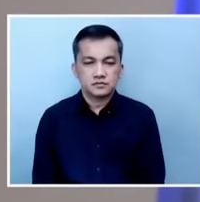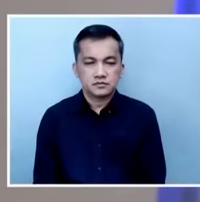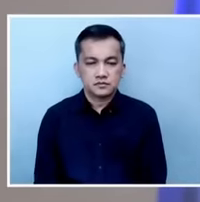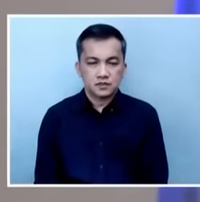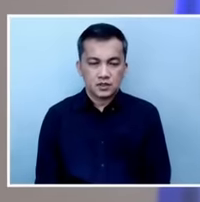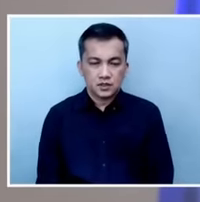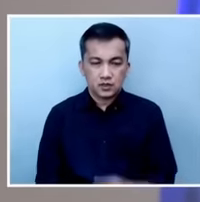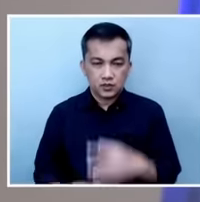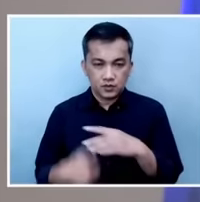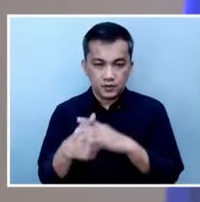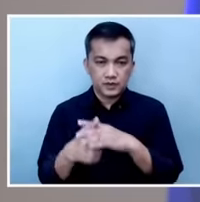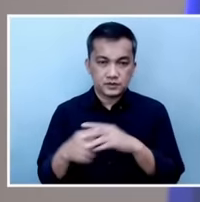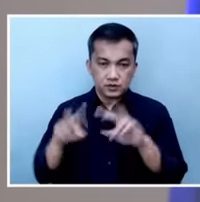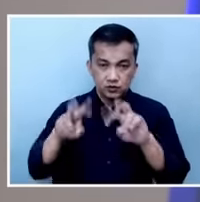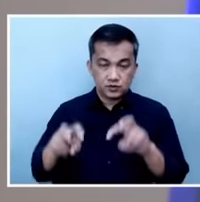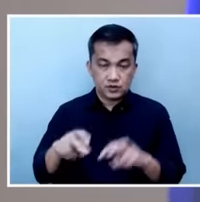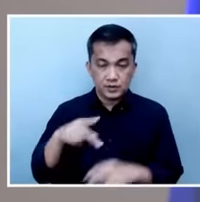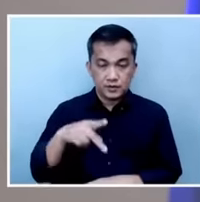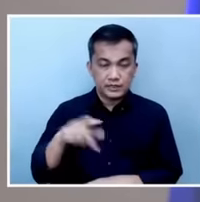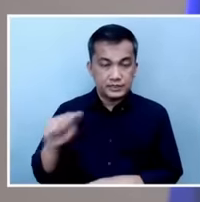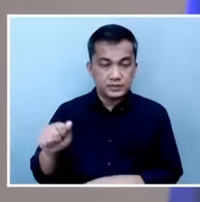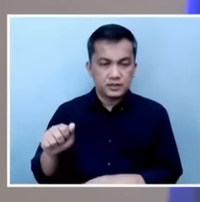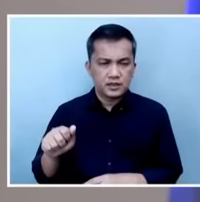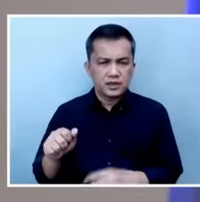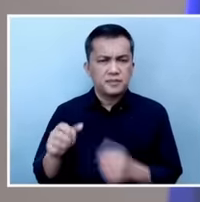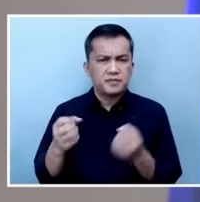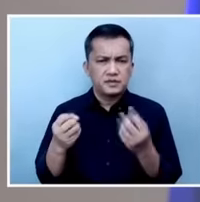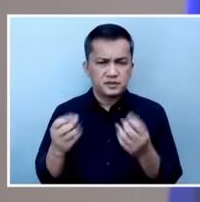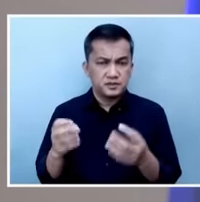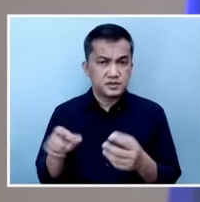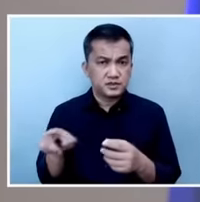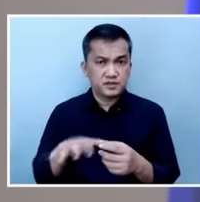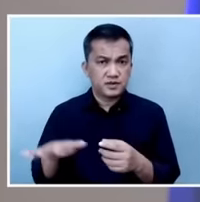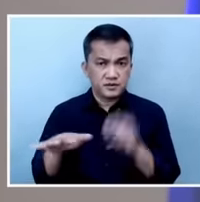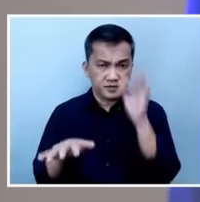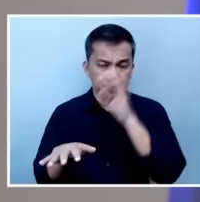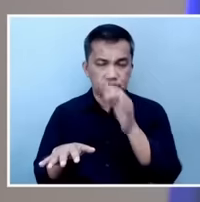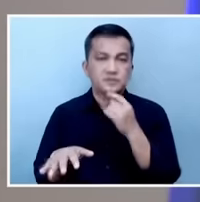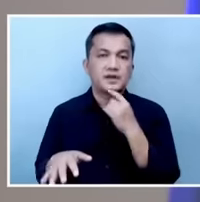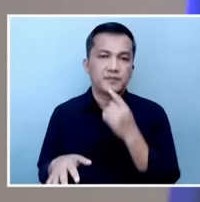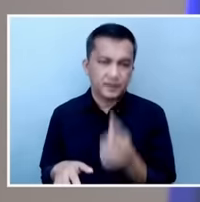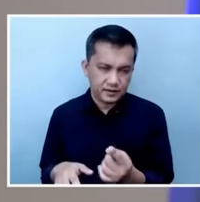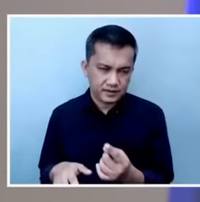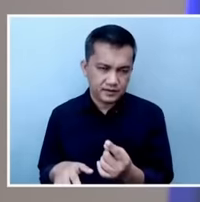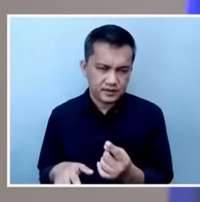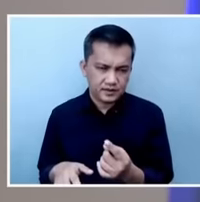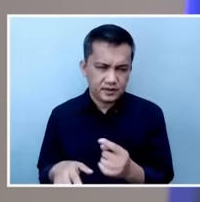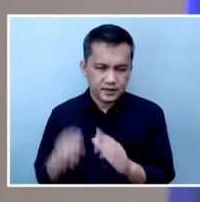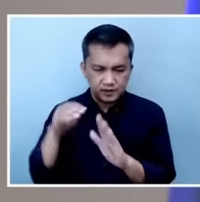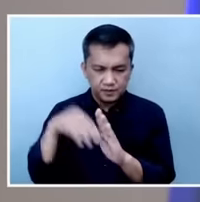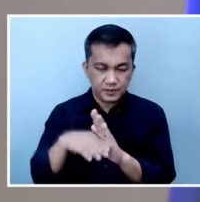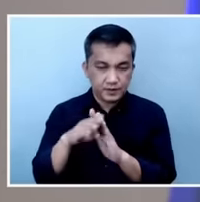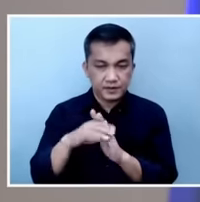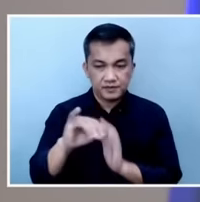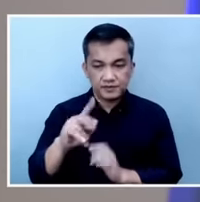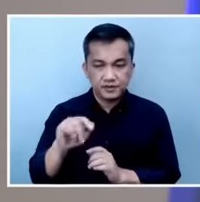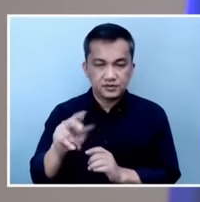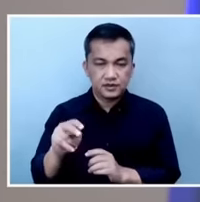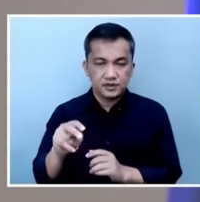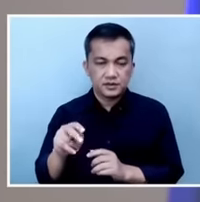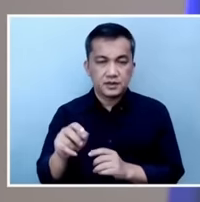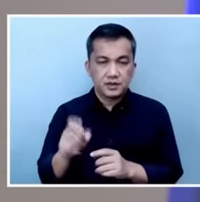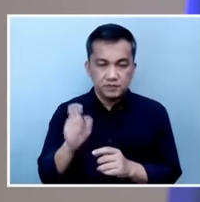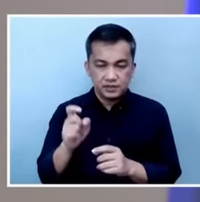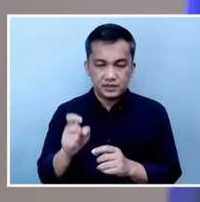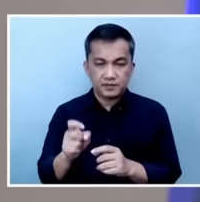Lumabas sa survey ng Pulse Asia na mayorya ng mga Pilipino ang nagsabing inflation o ang bilis ng pagtaas ng presyo ng bilihin